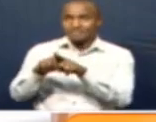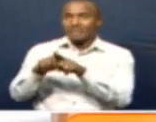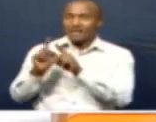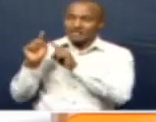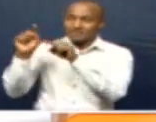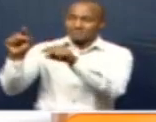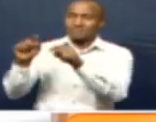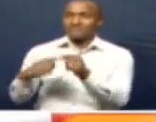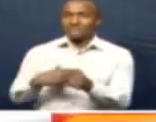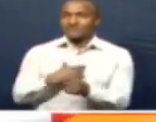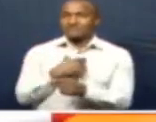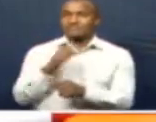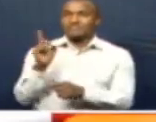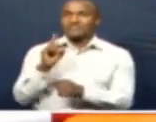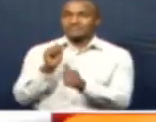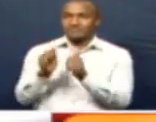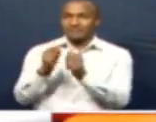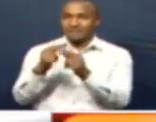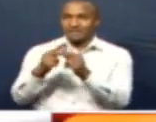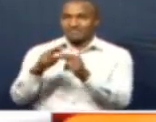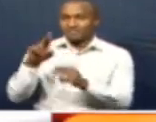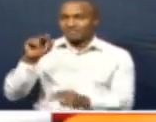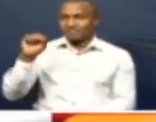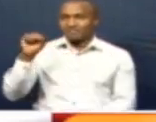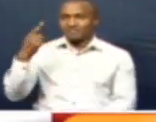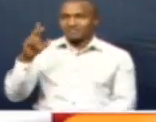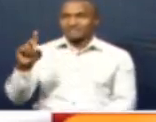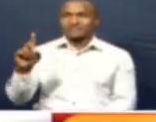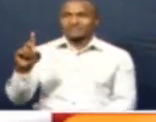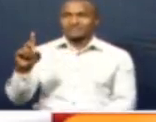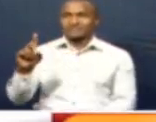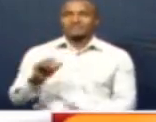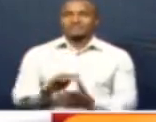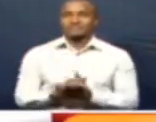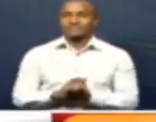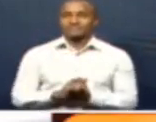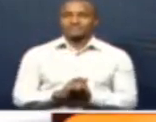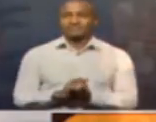waziri wa sporti Rashid Echesa. Faiza Maganga, Citizen Nipashe.